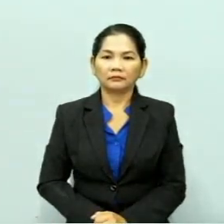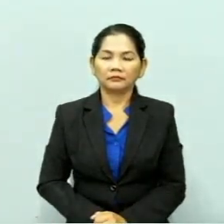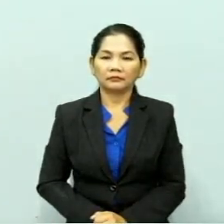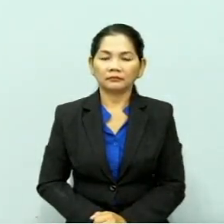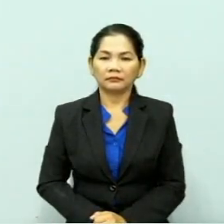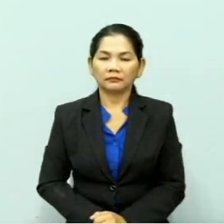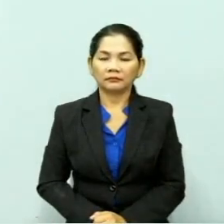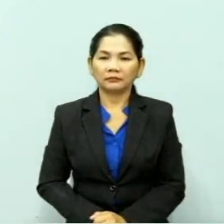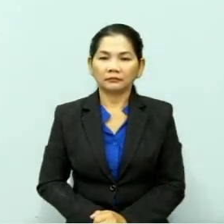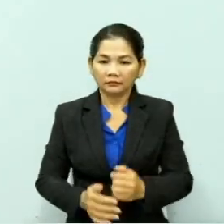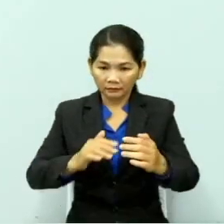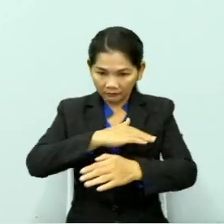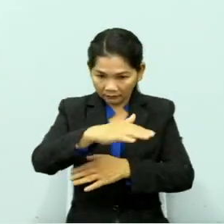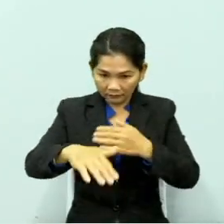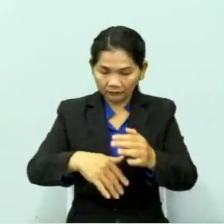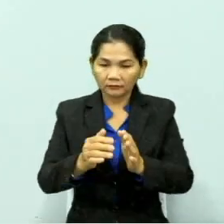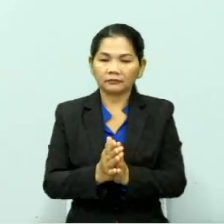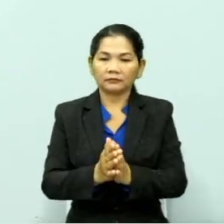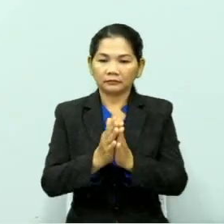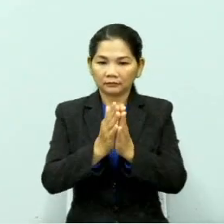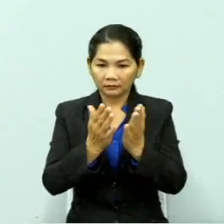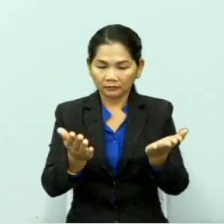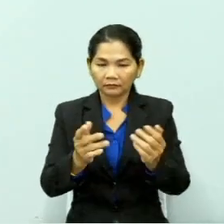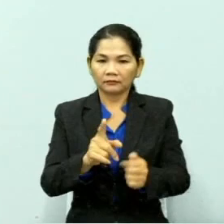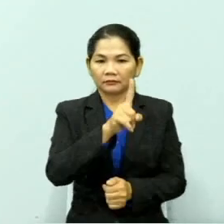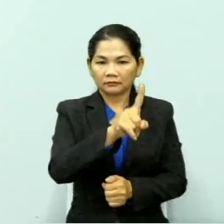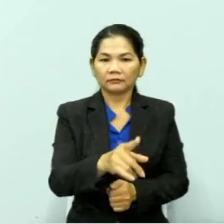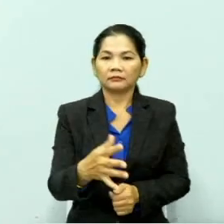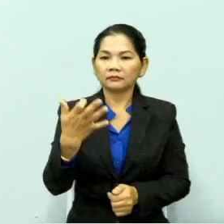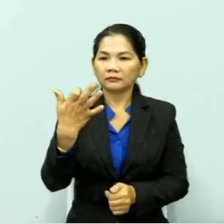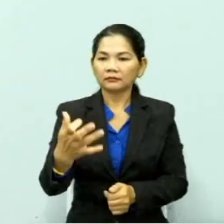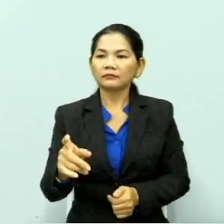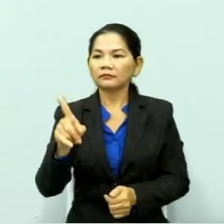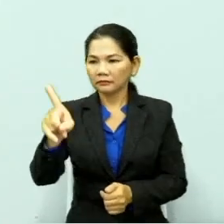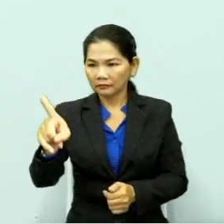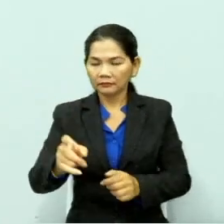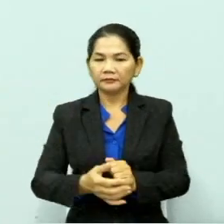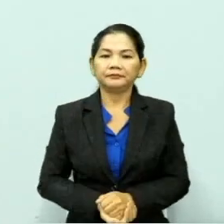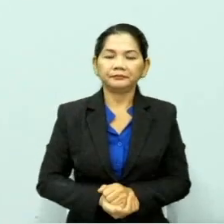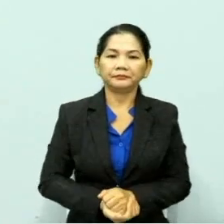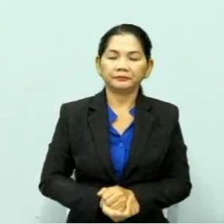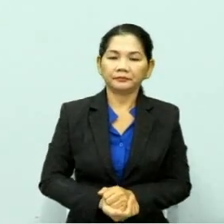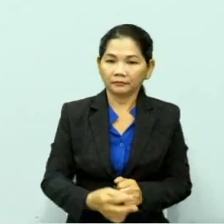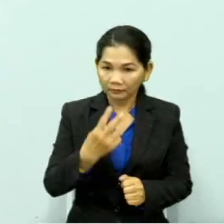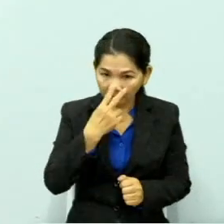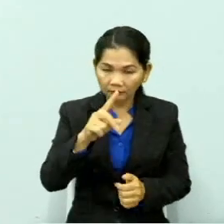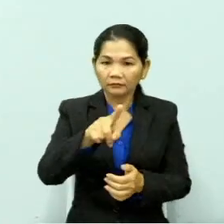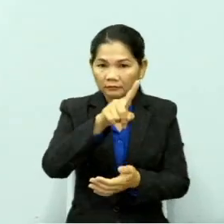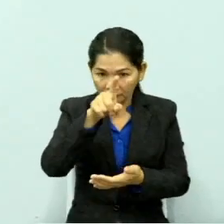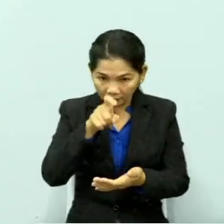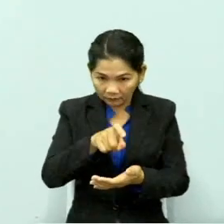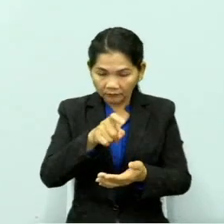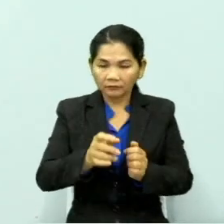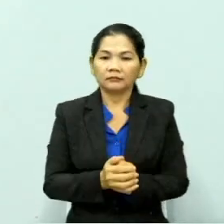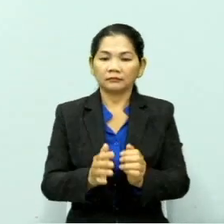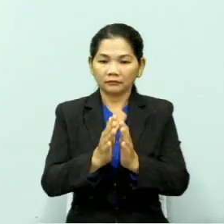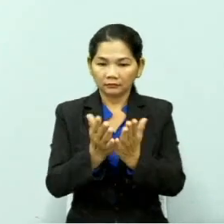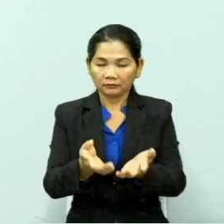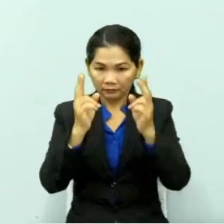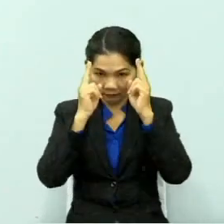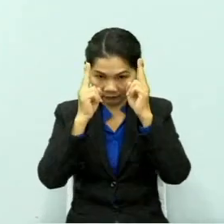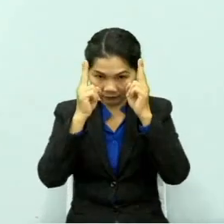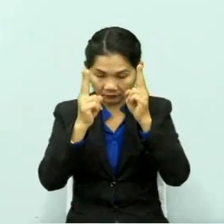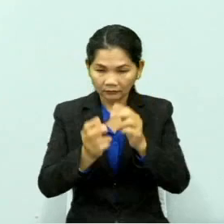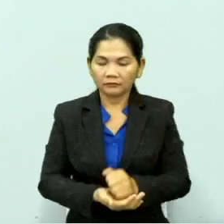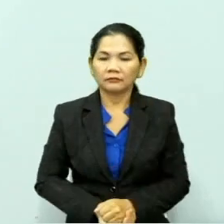cha mấy con tặng ăn nè cha cứ con bao nơi tầm po tí mùi rồi ba sập mùi cha con đừng khơi sầm núa rồi bao dương nè con nó sập hơi sặc sặc